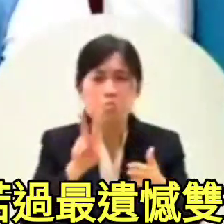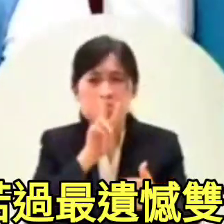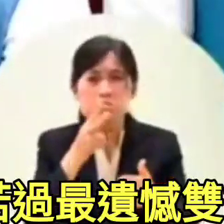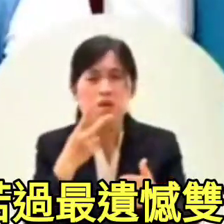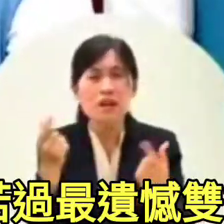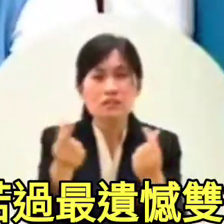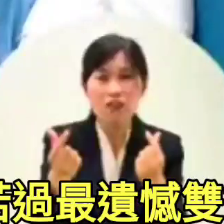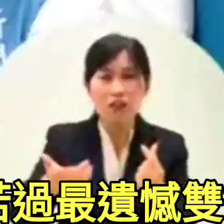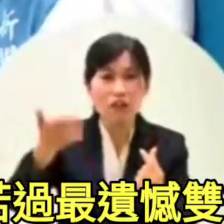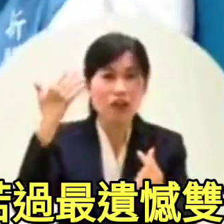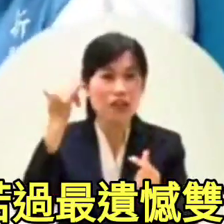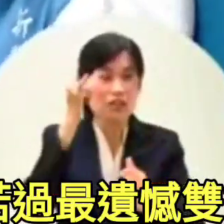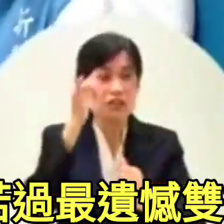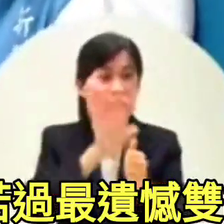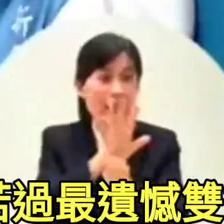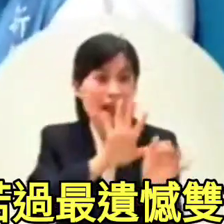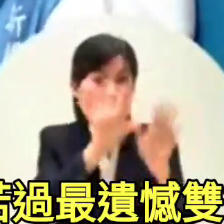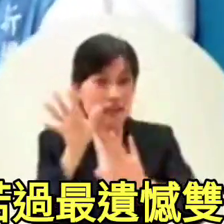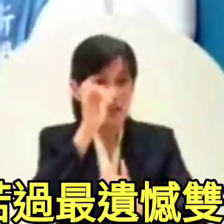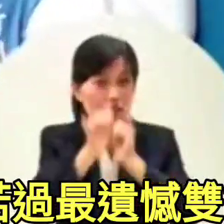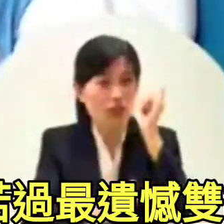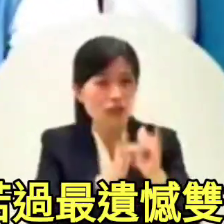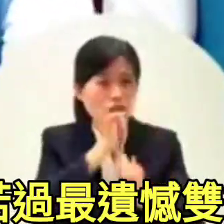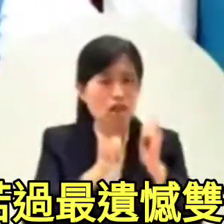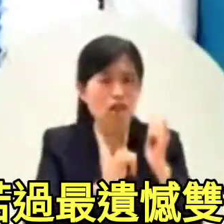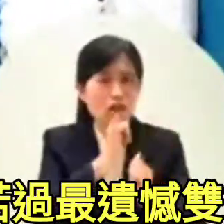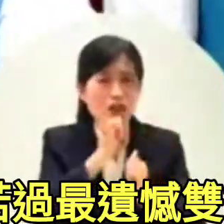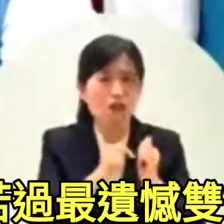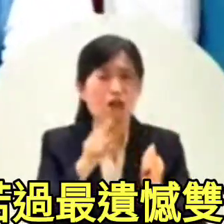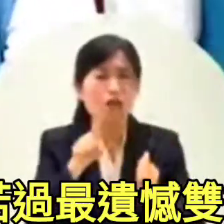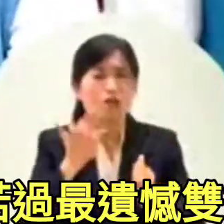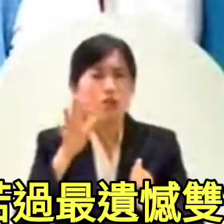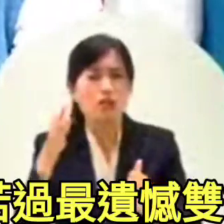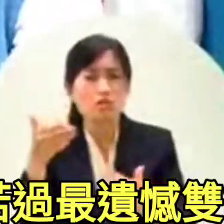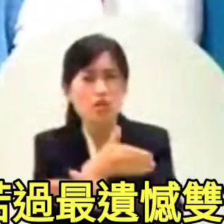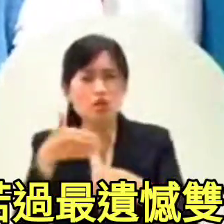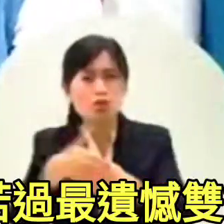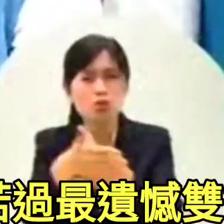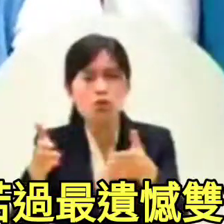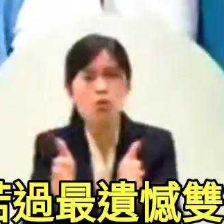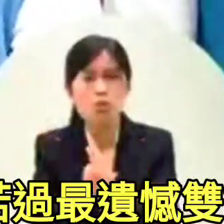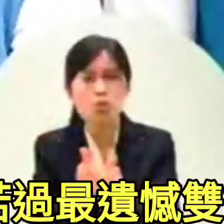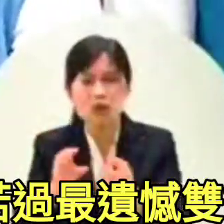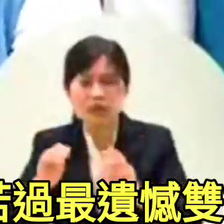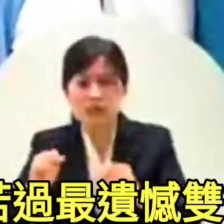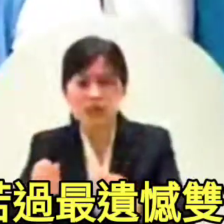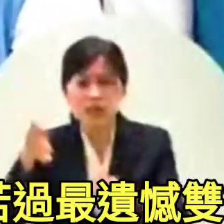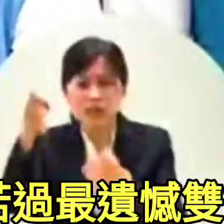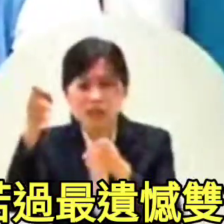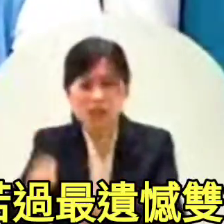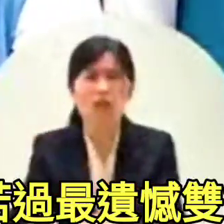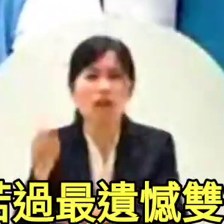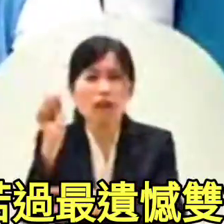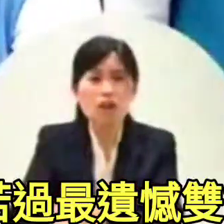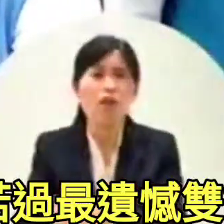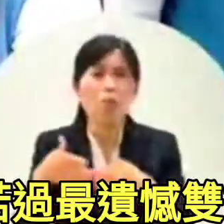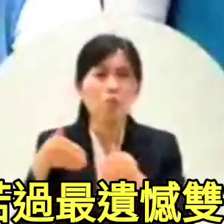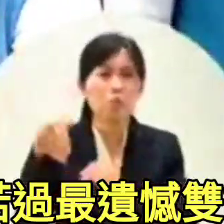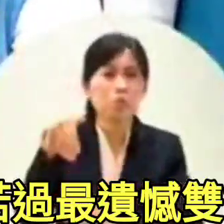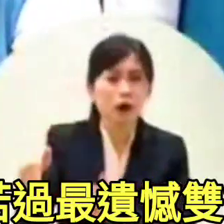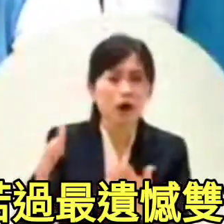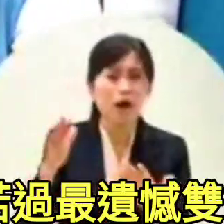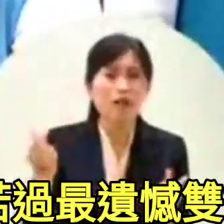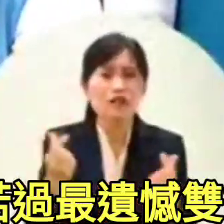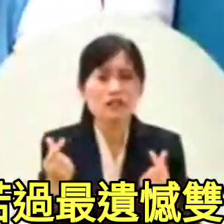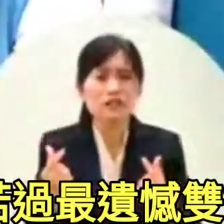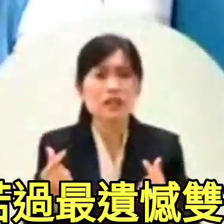轮，交通部迟迟不签订土地协议书；就像我们看到高铁下面这条路，从阿莲